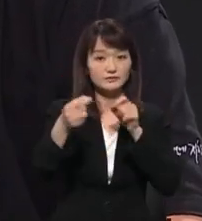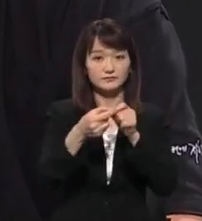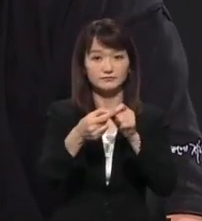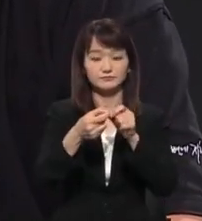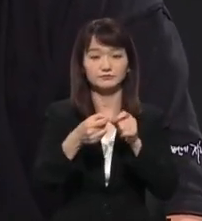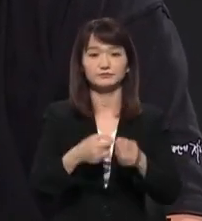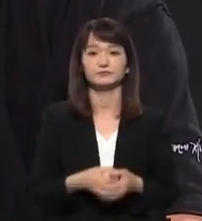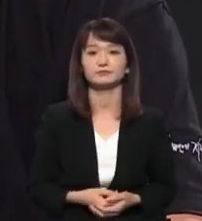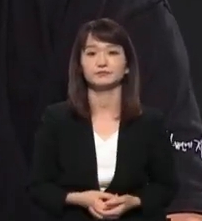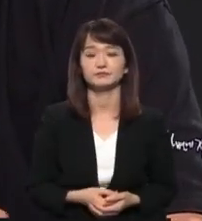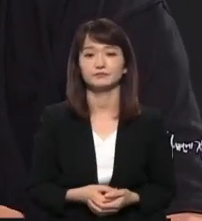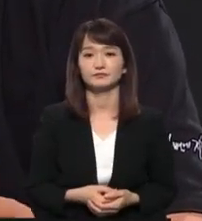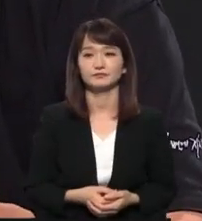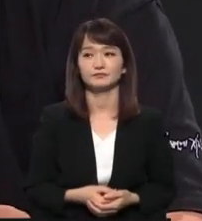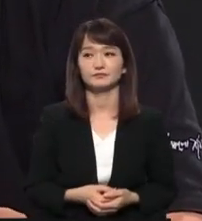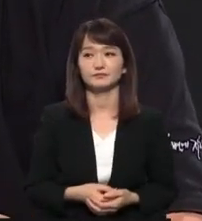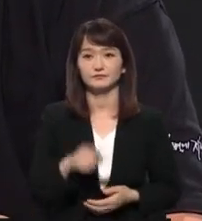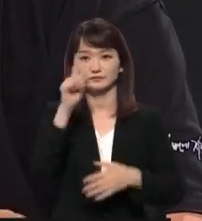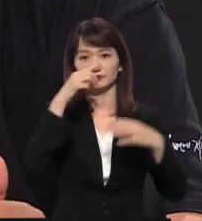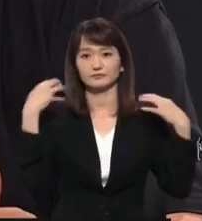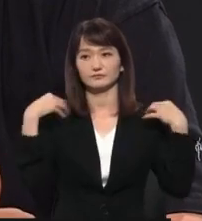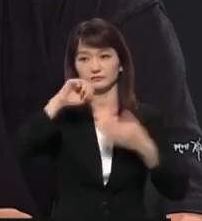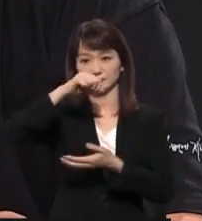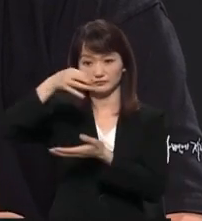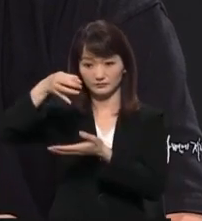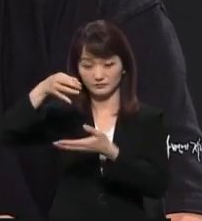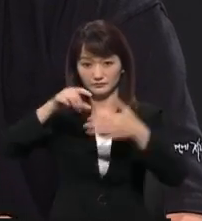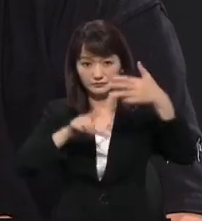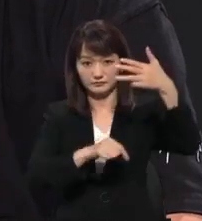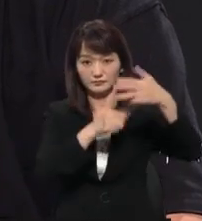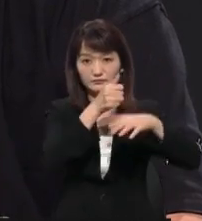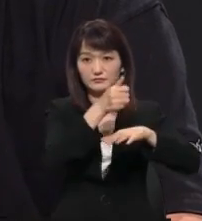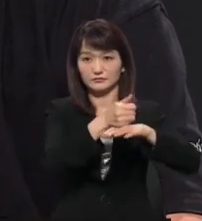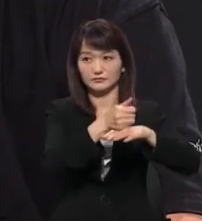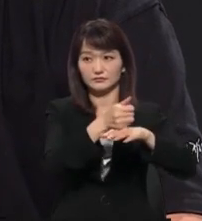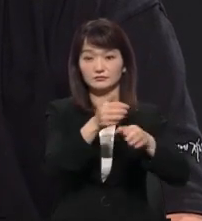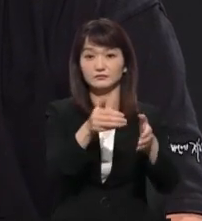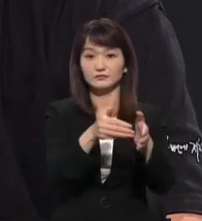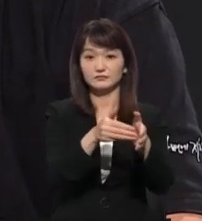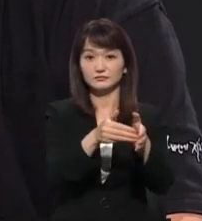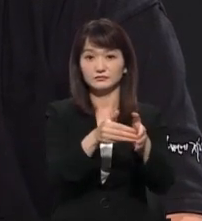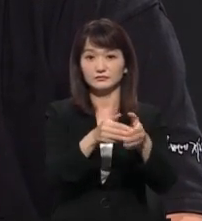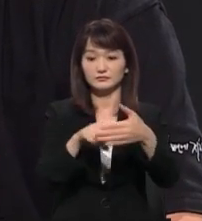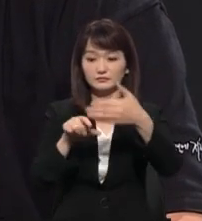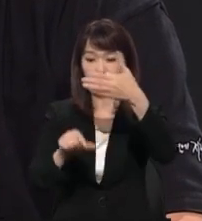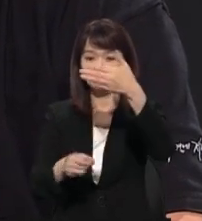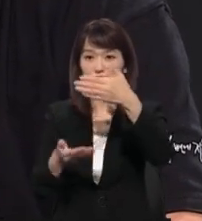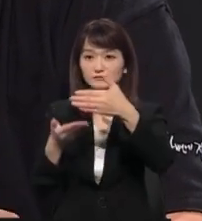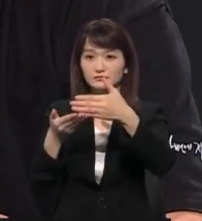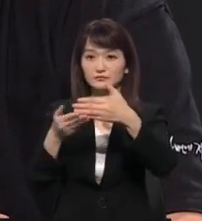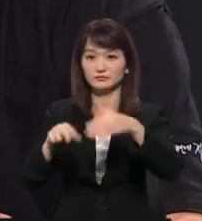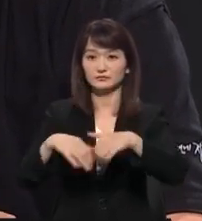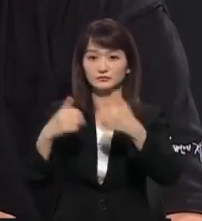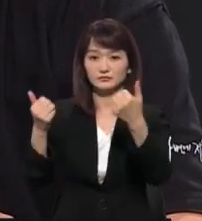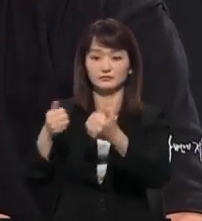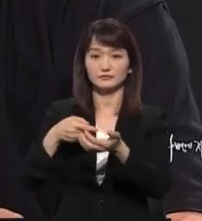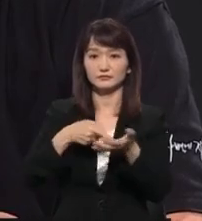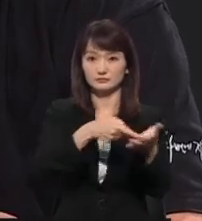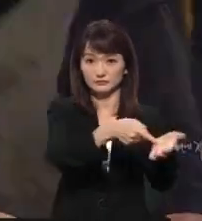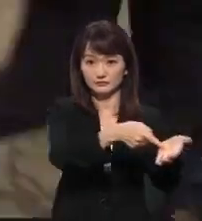그래서 정부 예산이 8월 말이면 거의 다 끝나고 9월 초에 국회로 올라갑니다